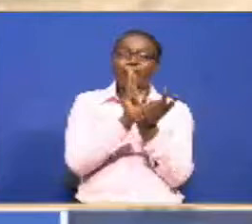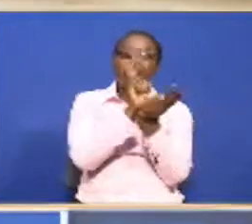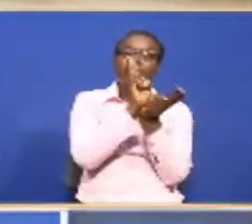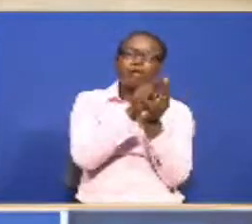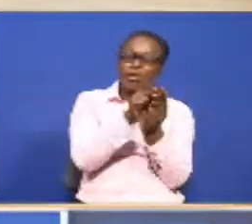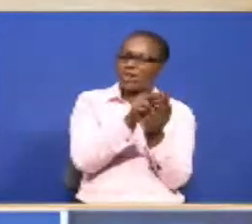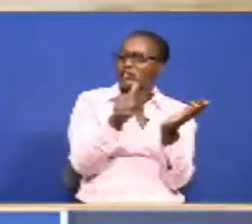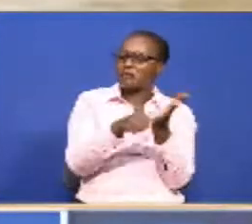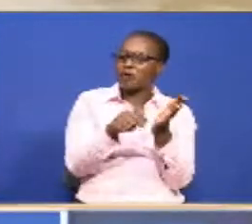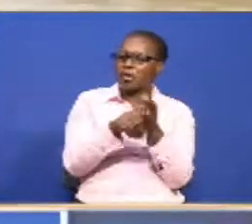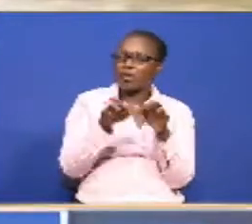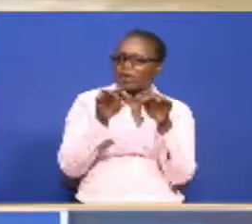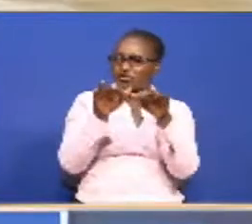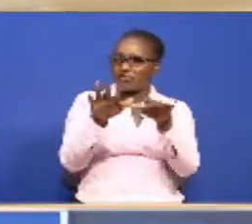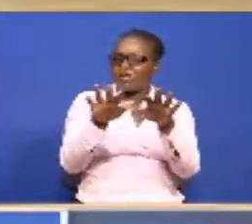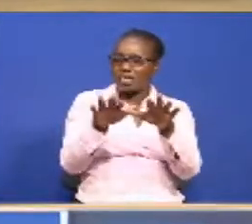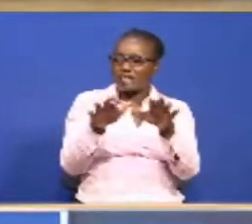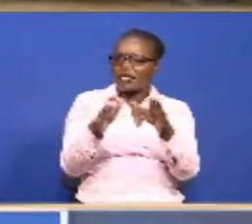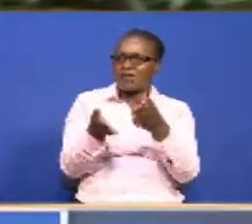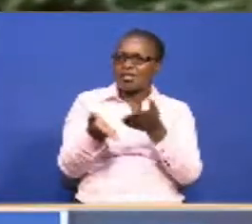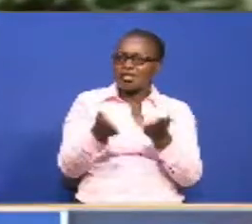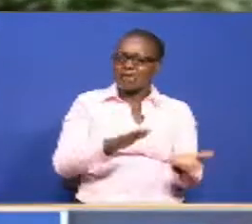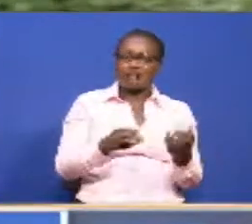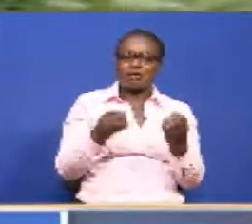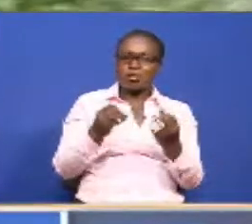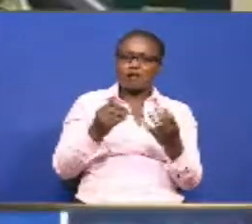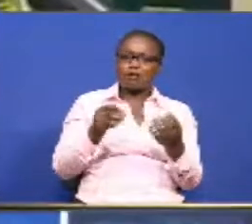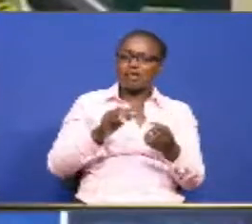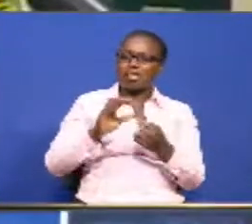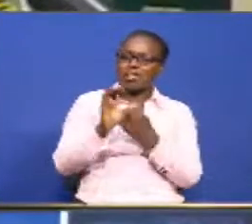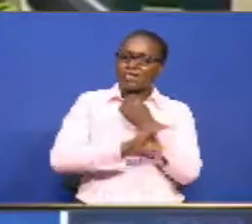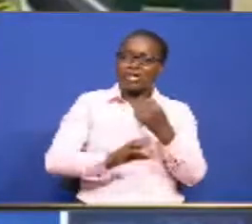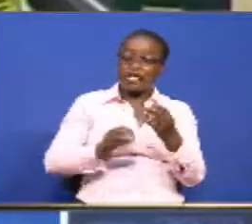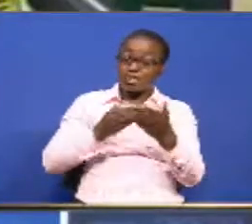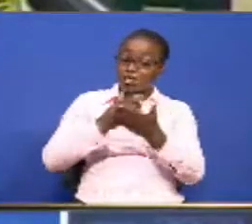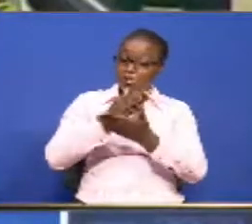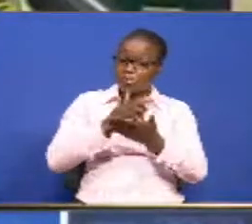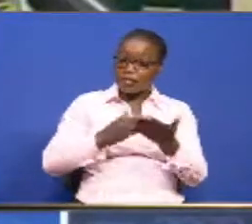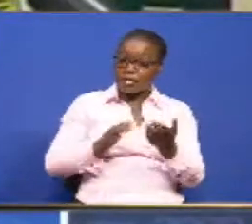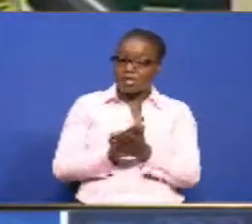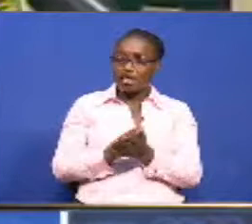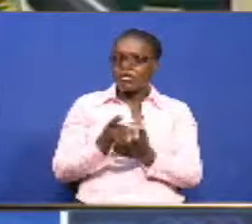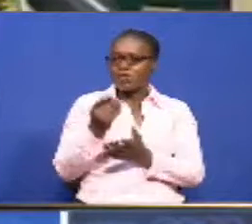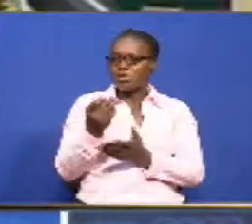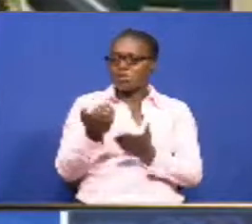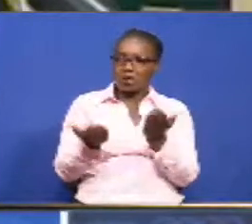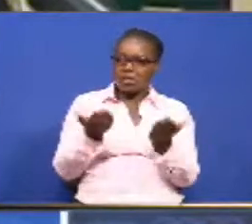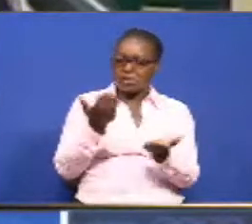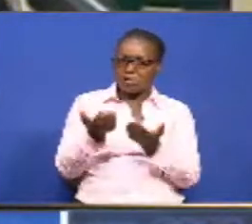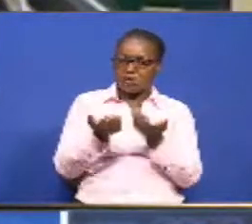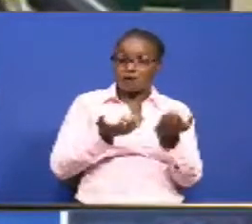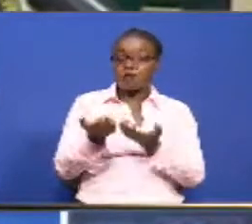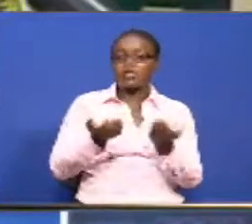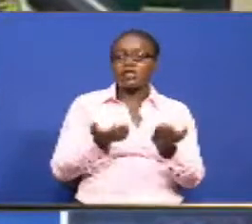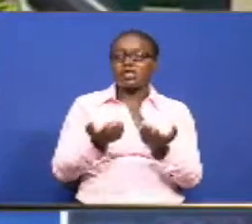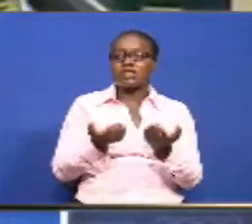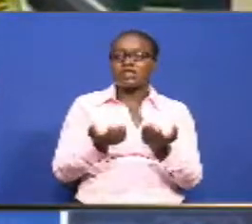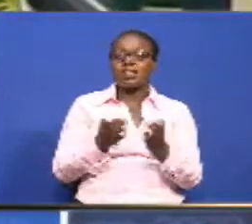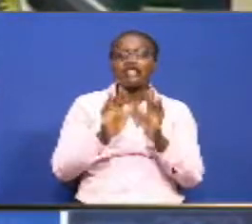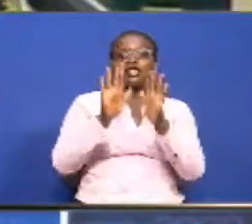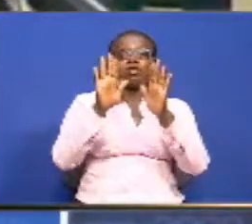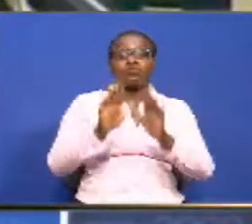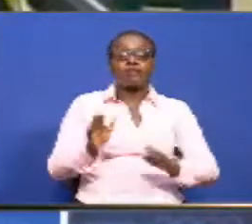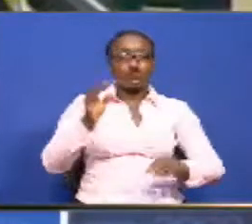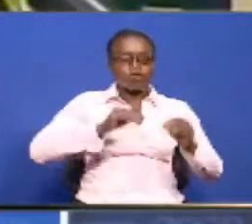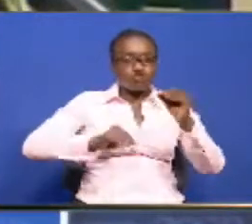na mafuriko yaliyosababisha maafa kote nchini. Micro, small and medium enterprises. Despite their important